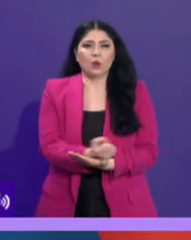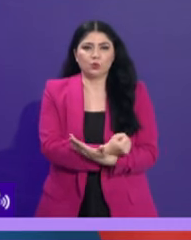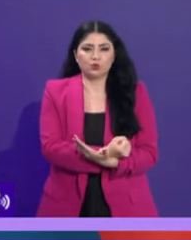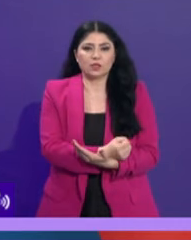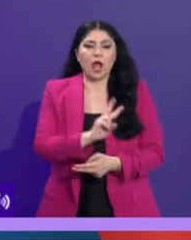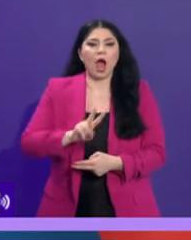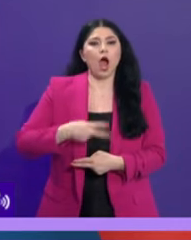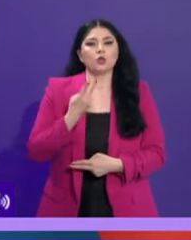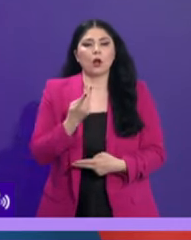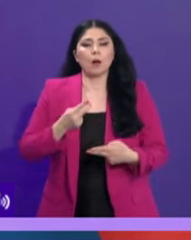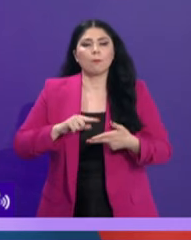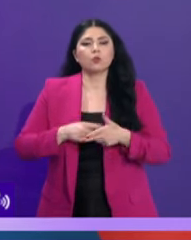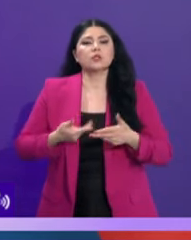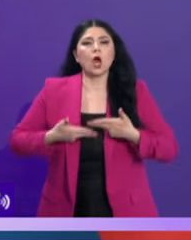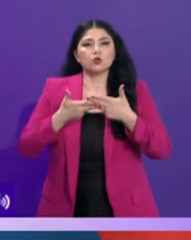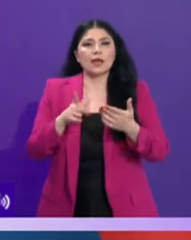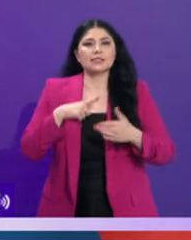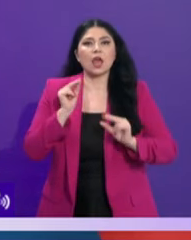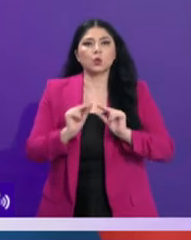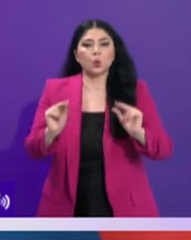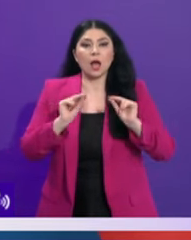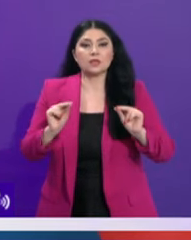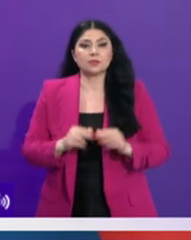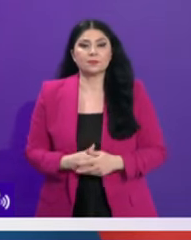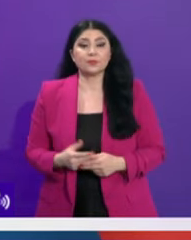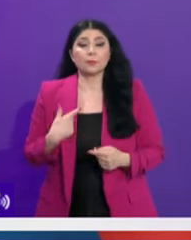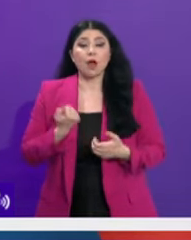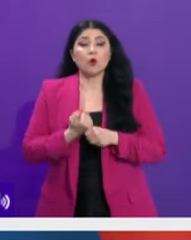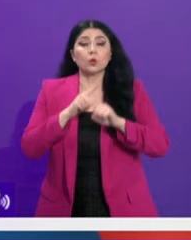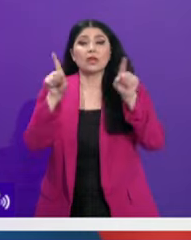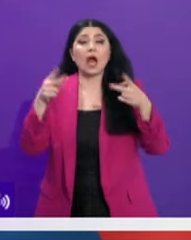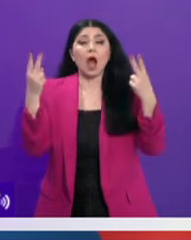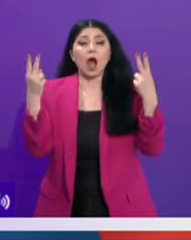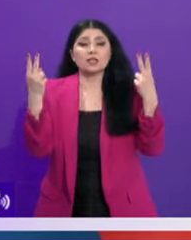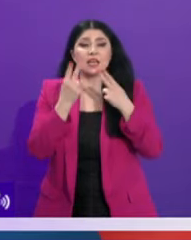de sprijin este educația, ca parte a acordului nostru bilateral. Vamos.